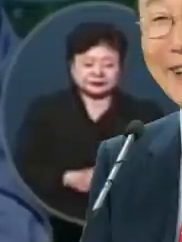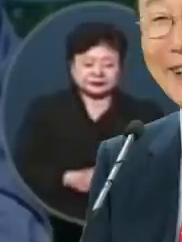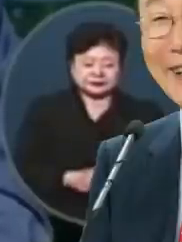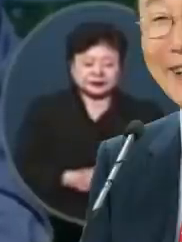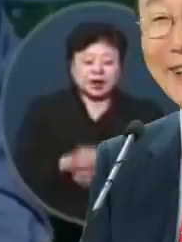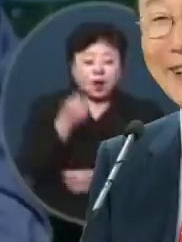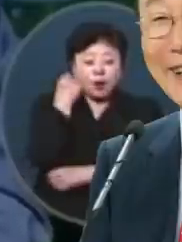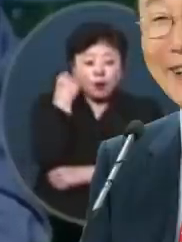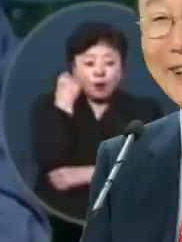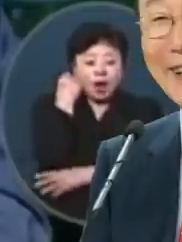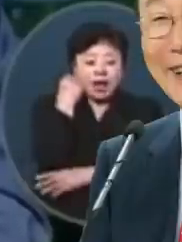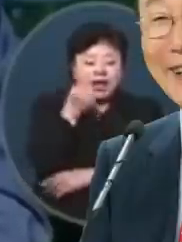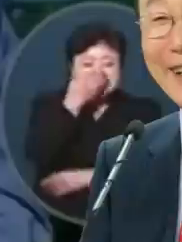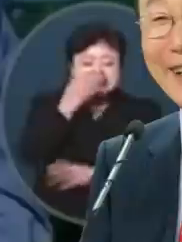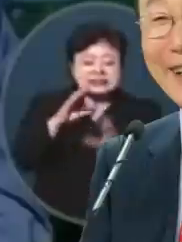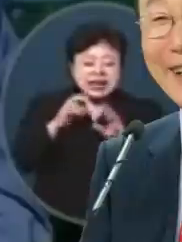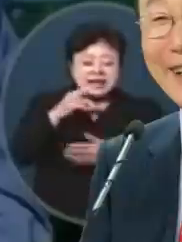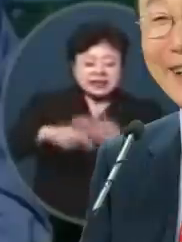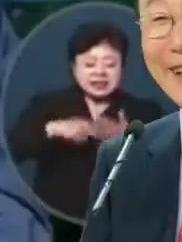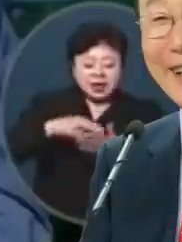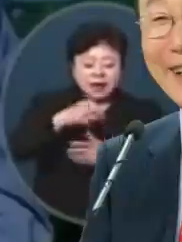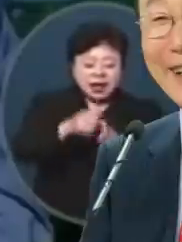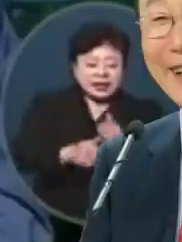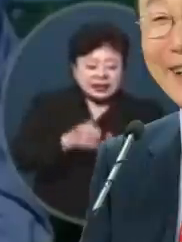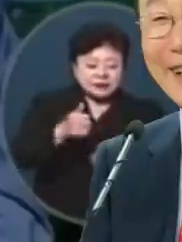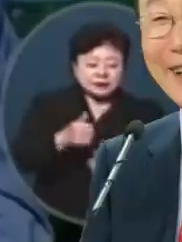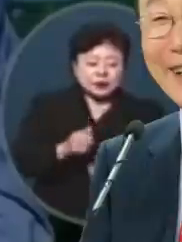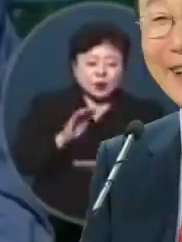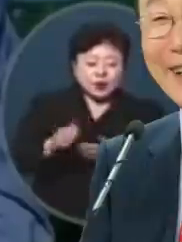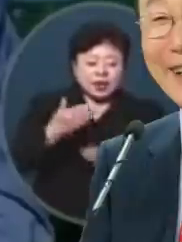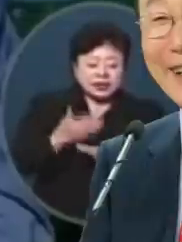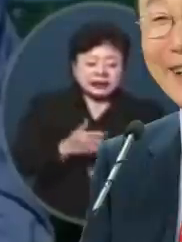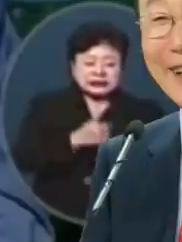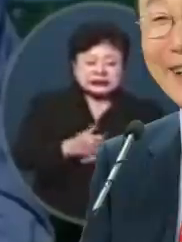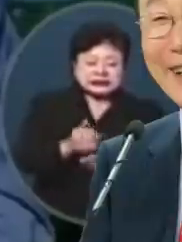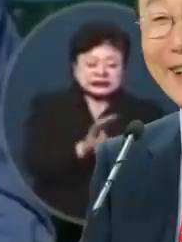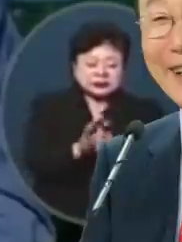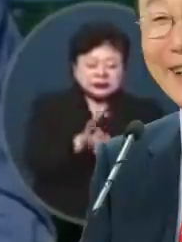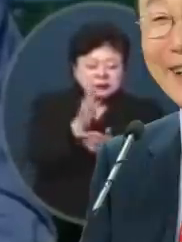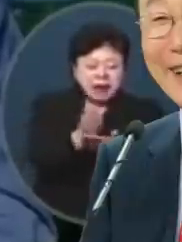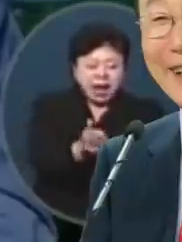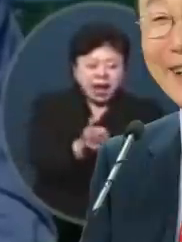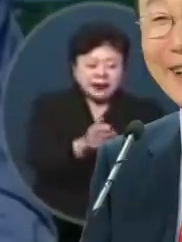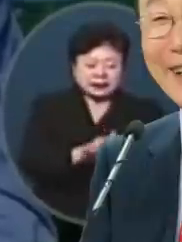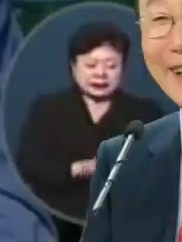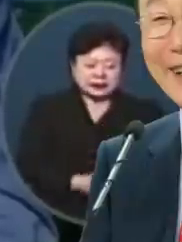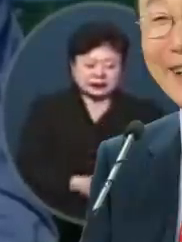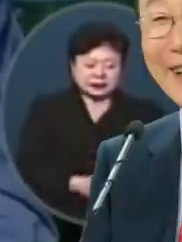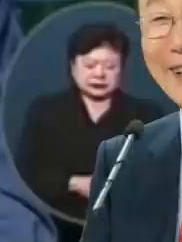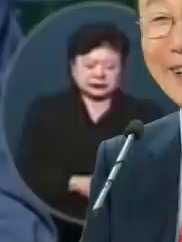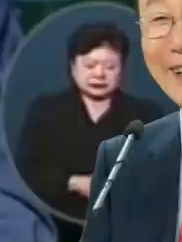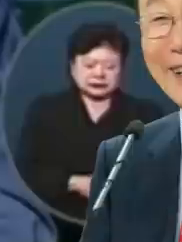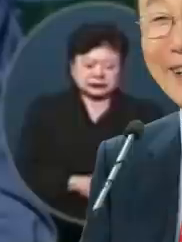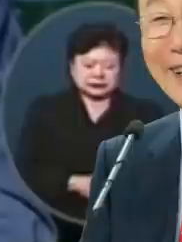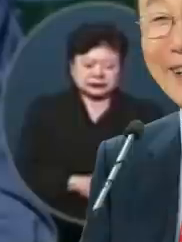원래 이스라엘은 야훼 하나님 외에 다른 신을 섬기지 말라고 했습니다. 내 신을